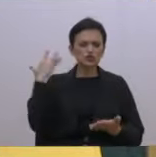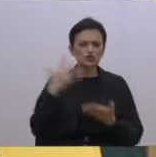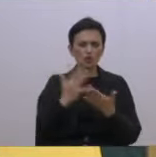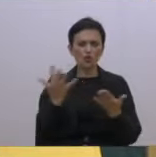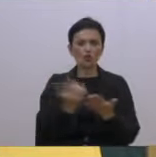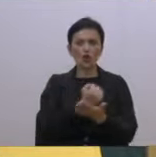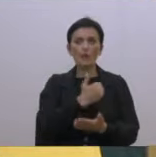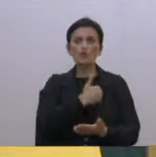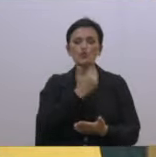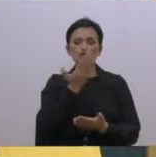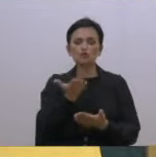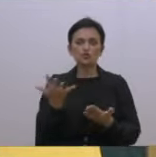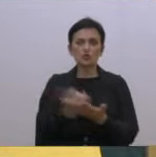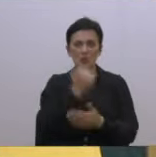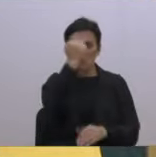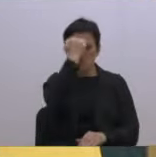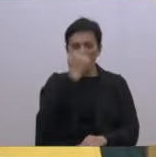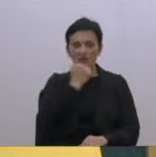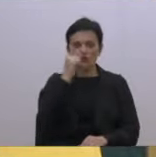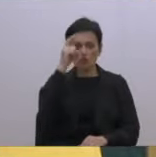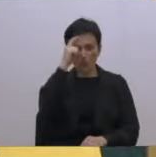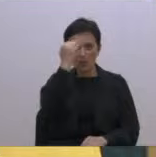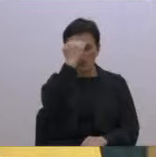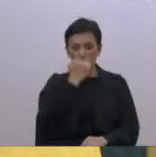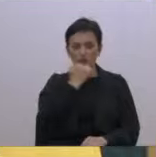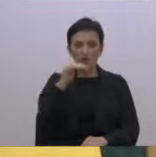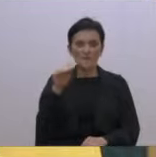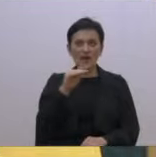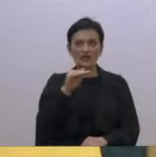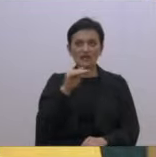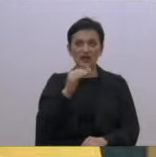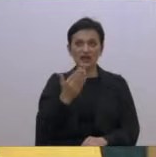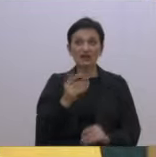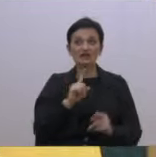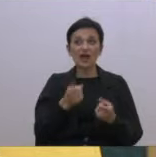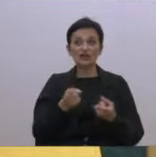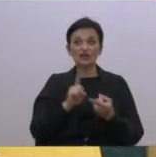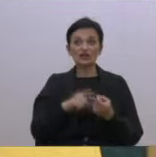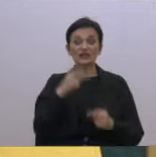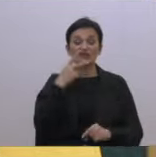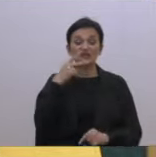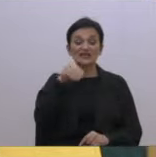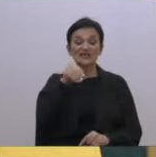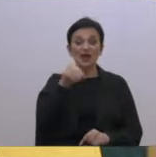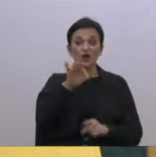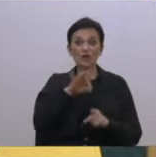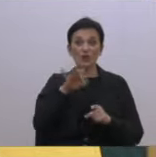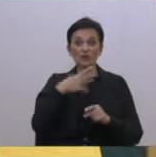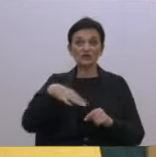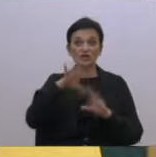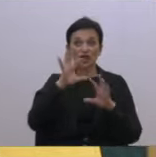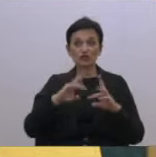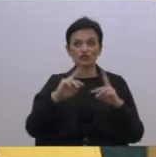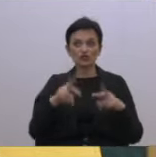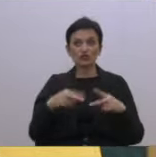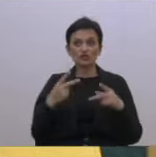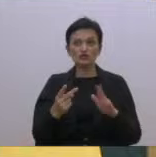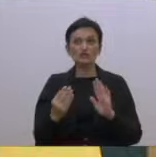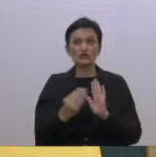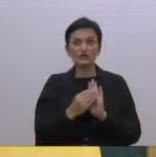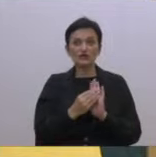უსურებ გამარჯვებას და მადლობა ბიჭებს და მადლობა ფედერაციას. რა შეეხება თამბაქოს კონტროლის შესახებ საქართველოს კანონში ცვლილების შეტანის